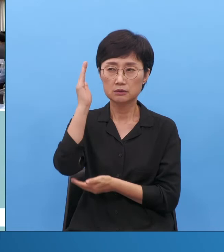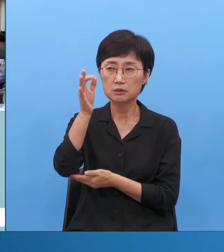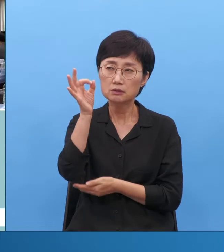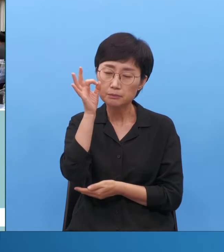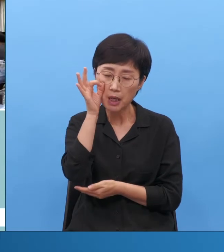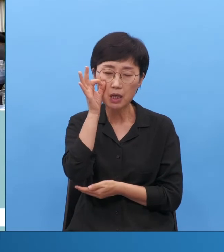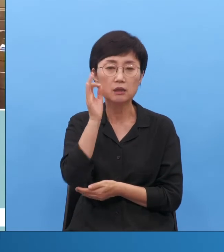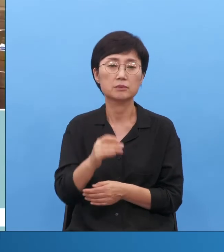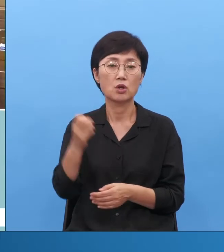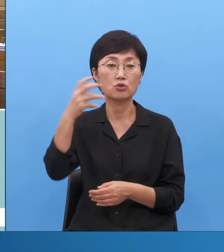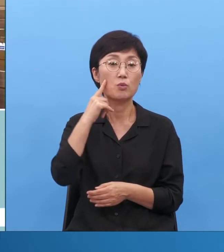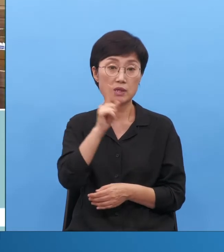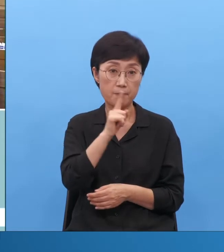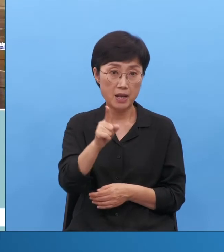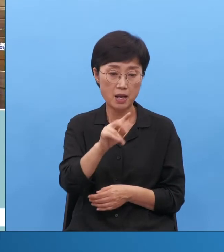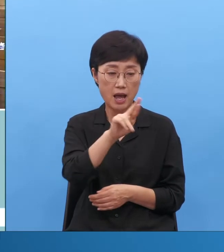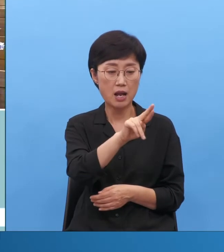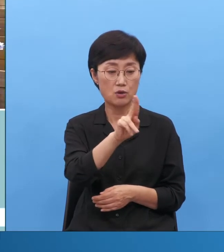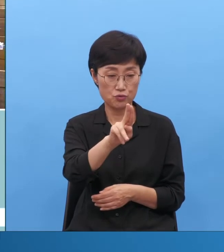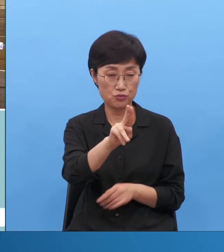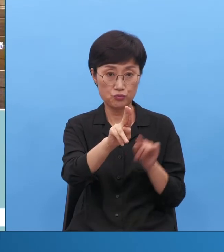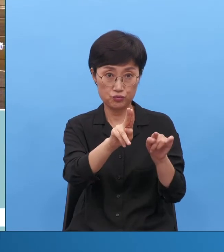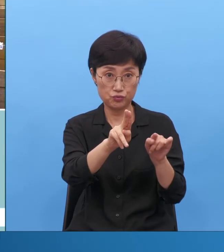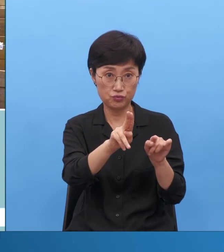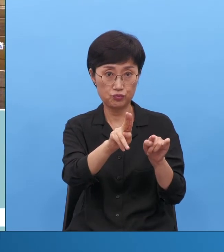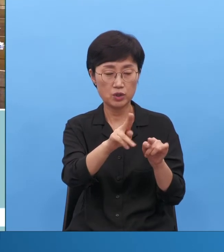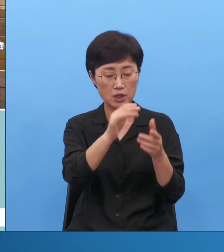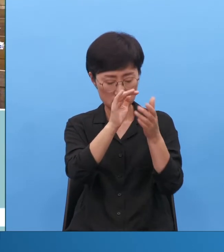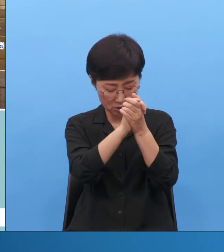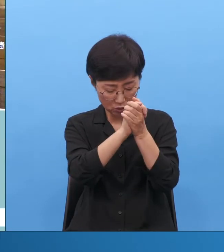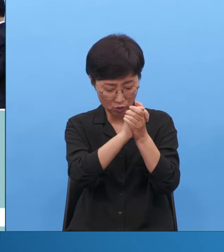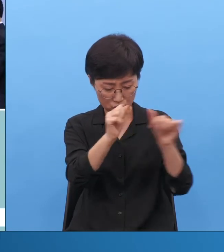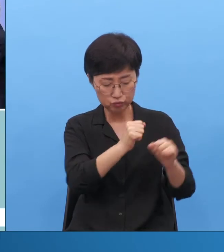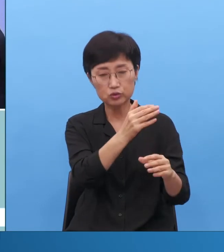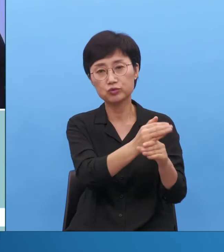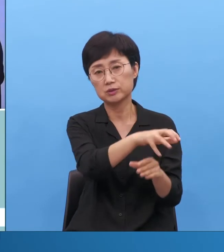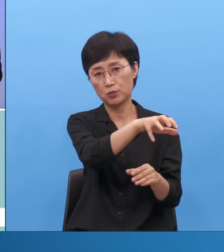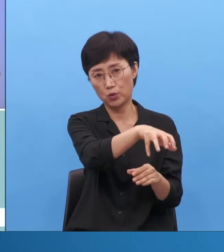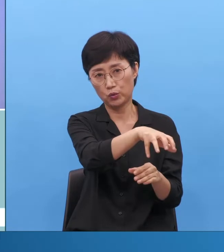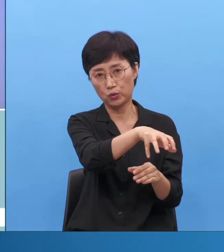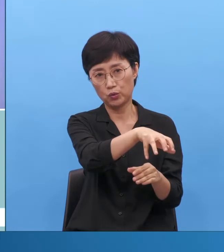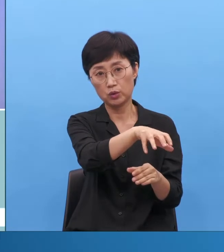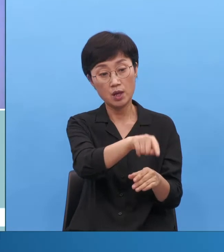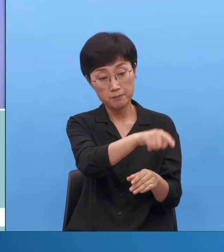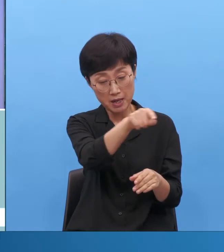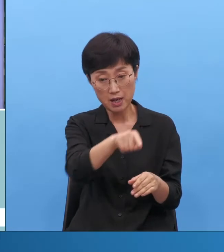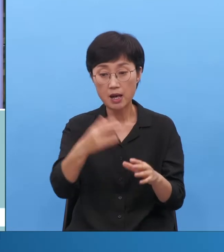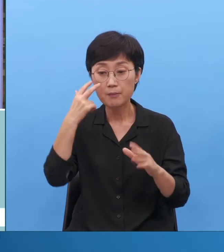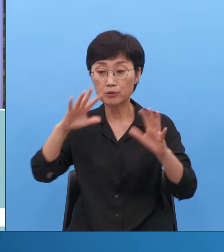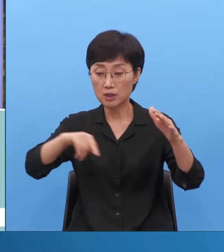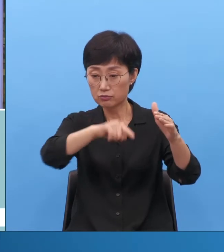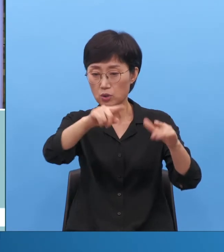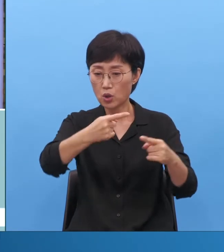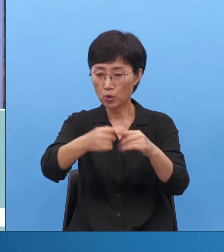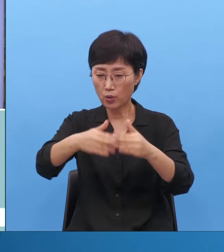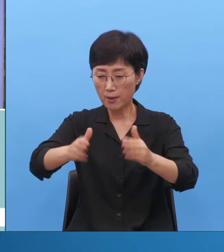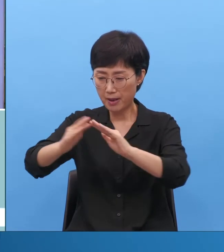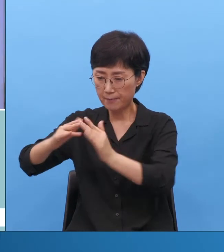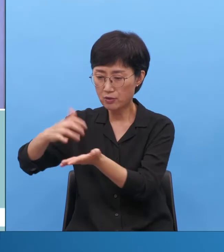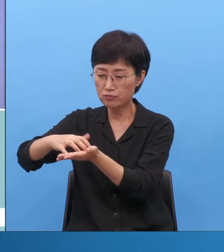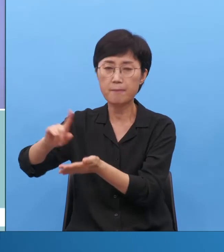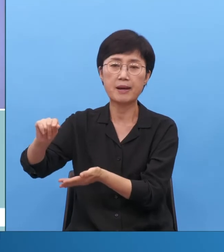유광수 목사는 안류를 묵상운동의 산실로 만들어라, 미국 전역에 1만 교회를 세워라,